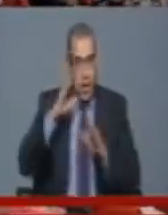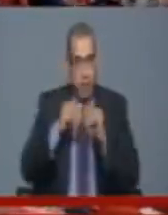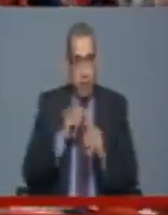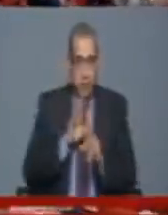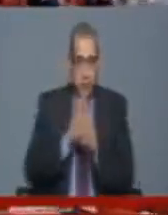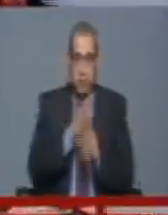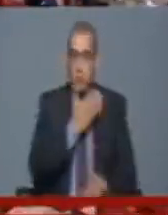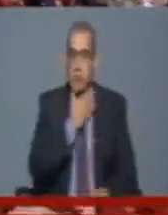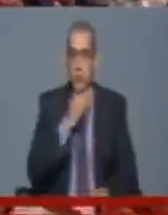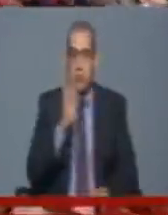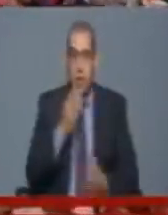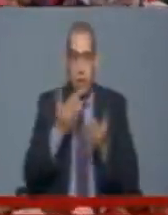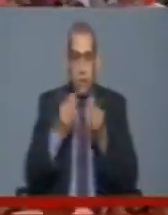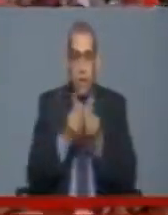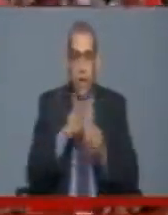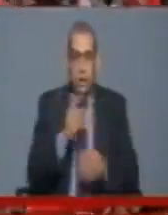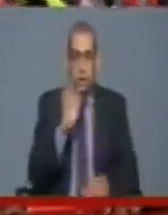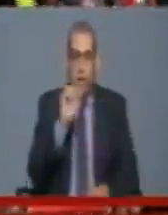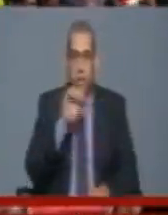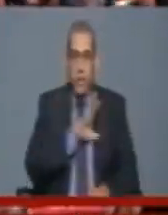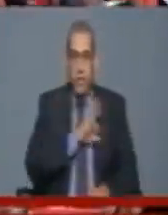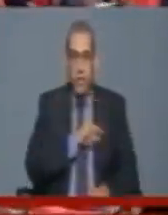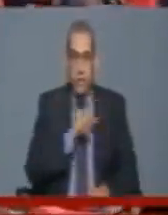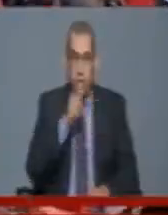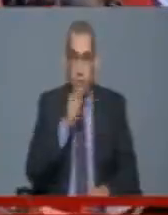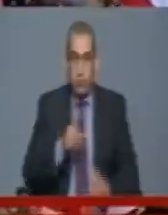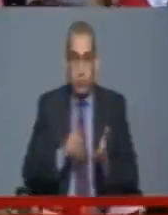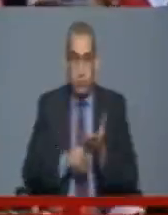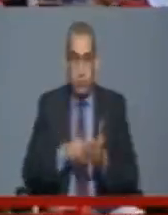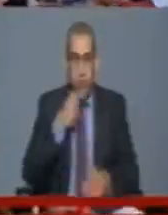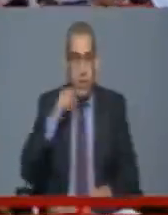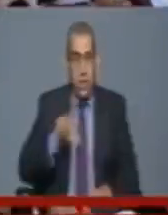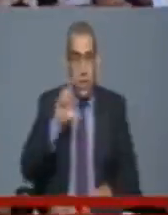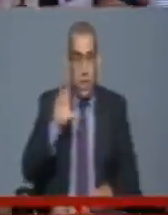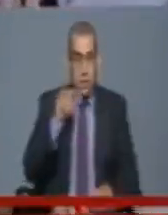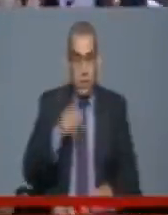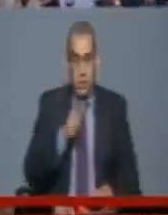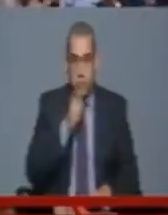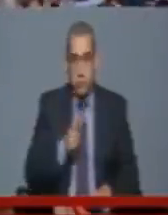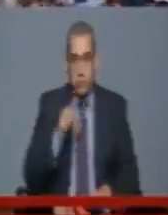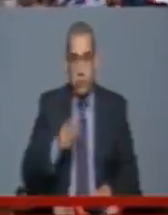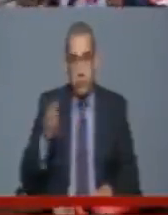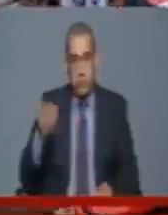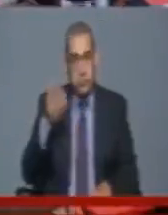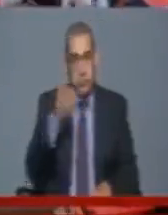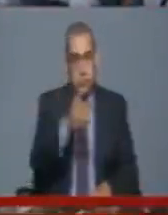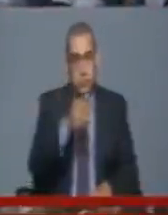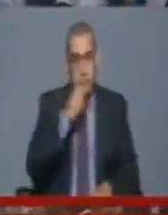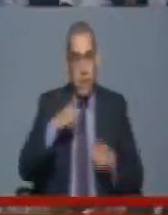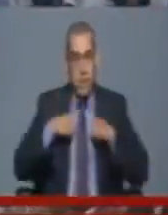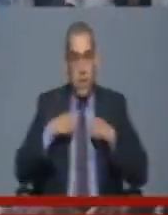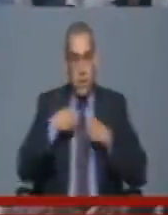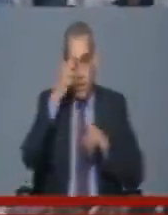شعب تضامنا مع فلسطين، حيث حرص السيد الرئيس أثناء دخوله إلى استاد القاهرة